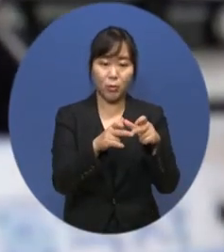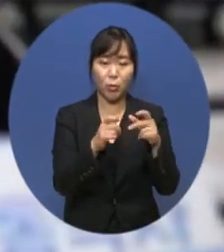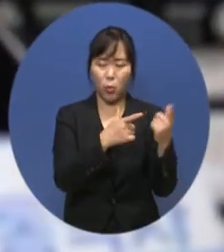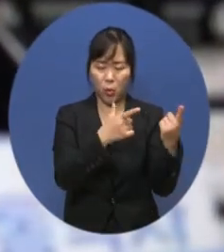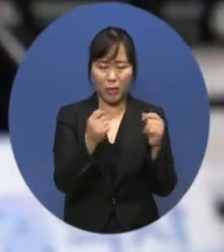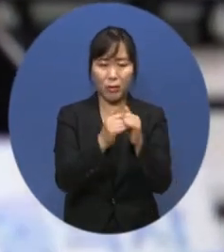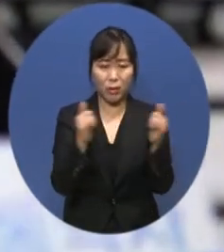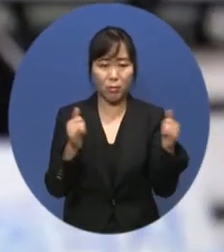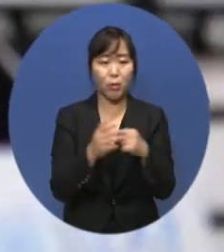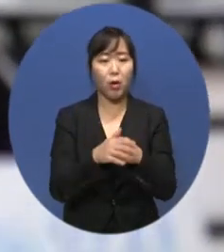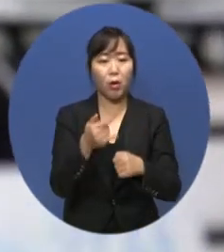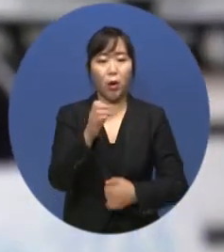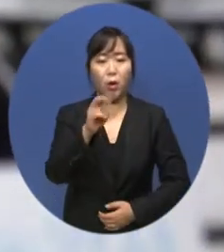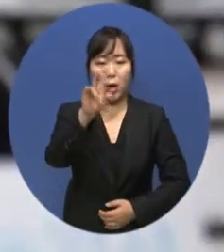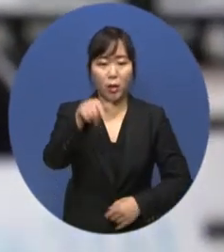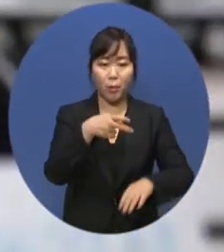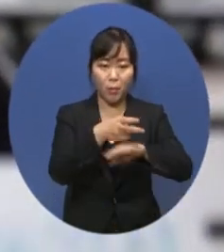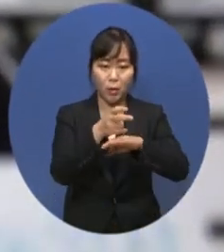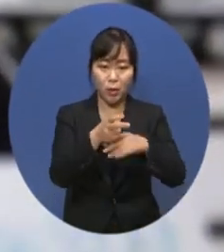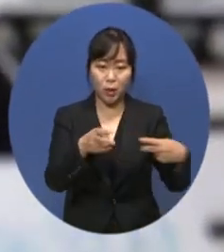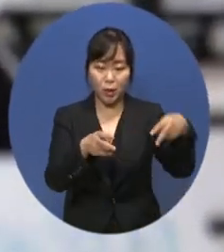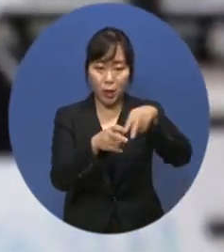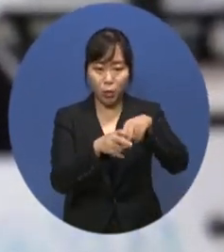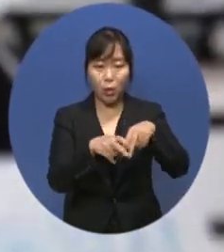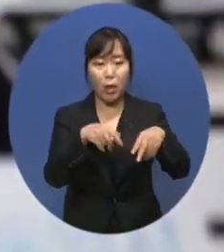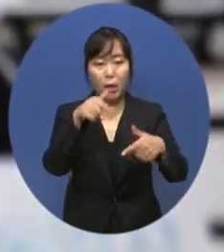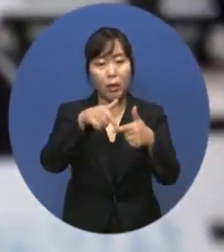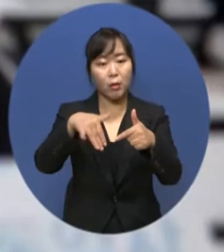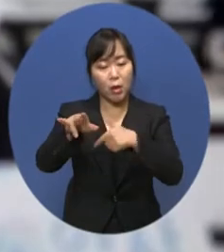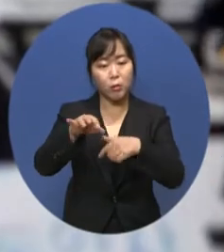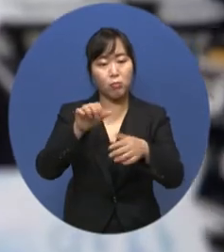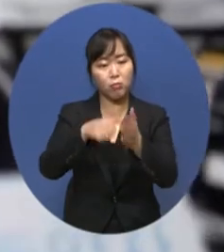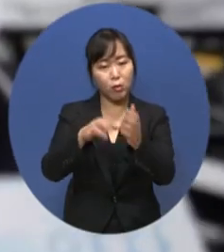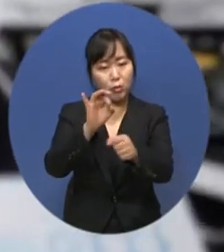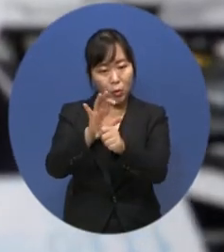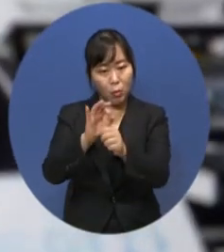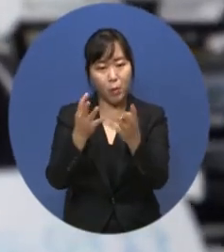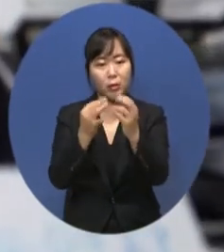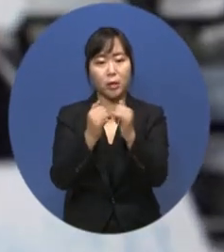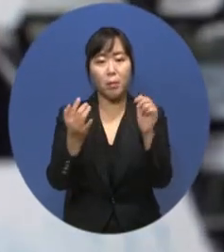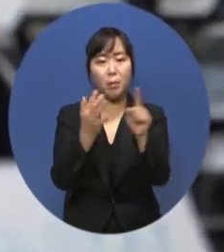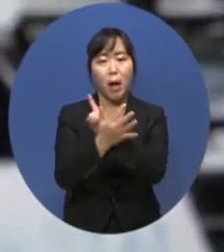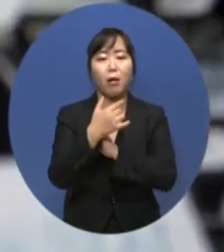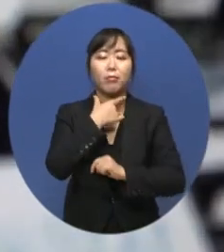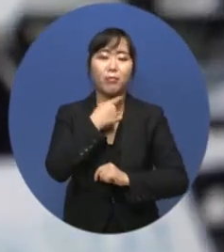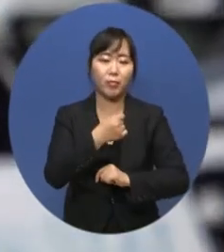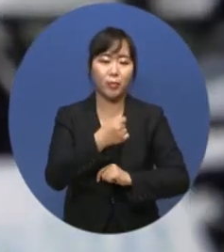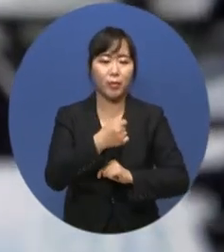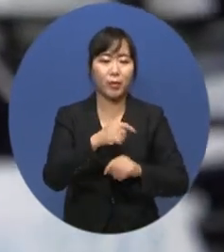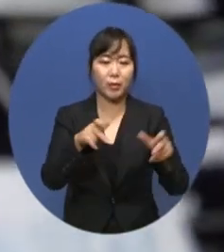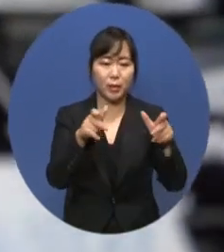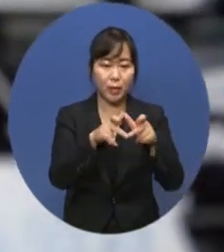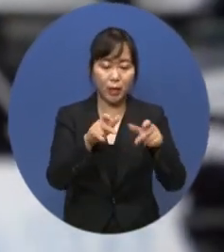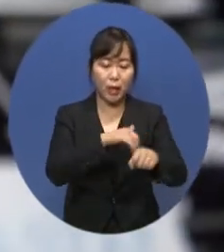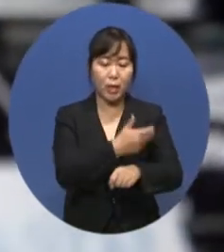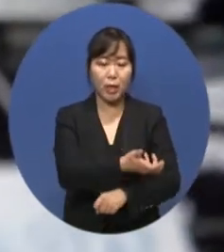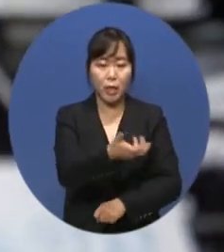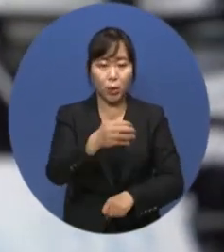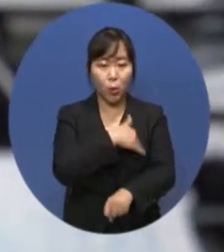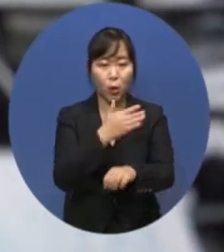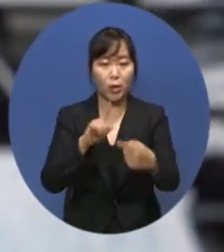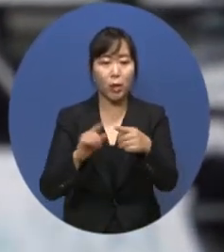우리도 광역버스를 타고 강남에 가서 쇼핑도 하고 여러 사람을 만나고 싶다며 장애인 이동권